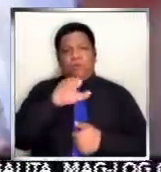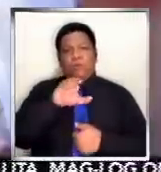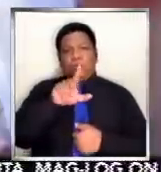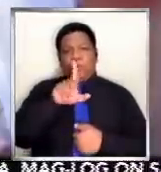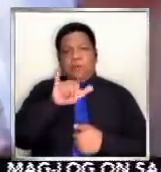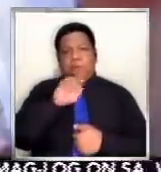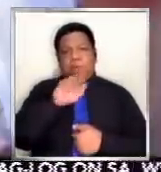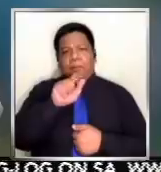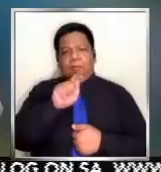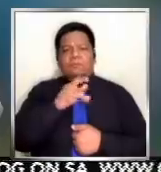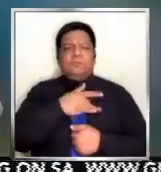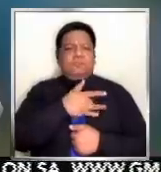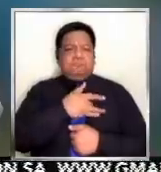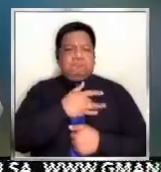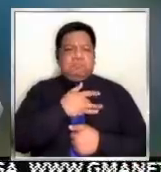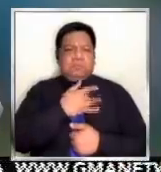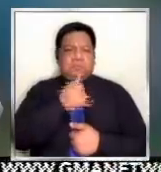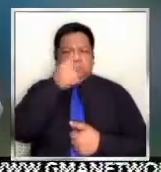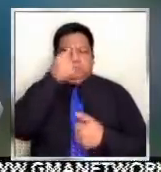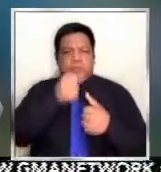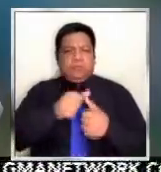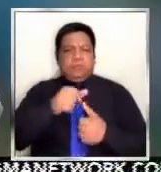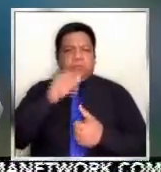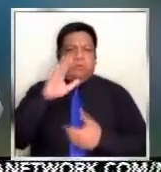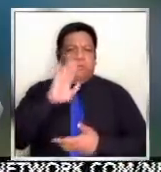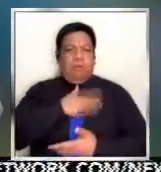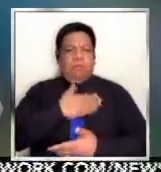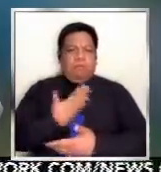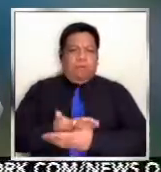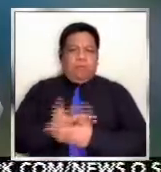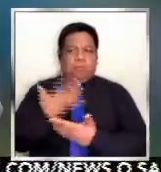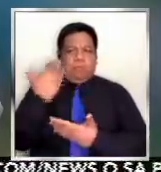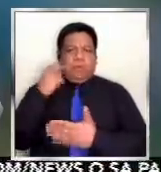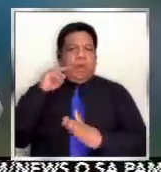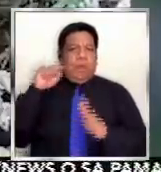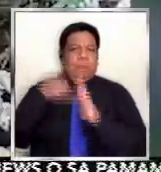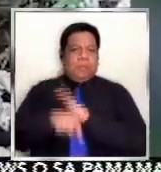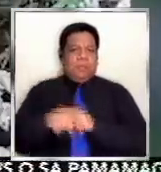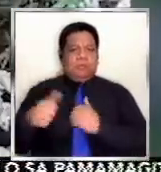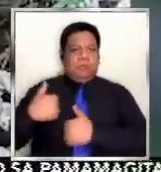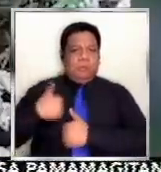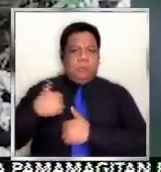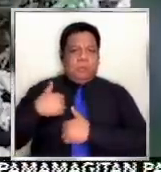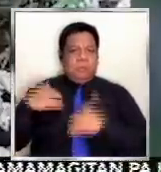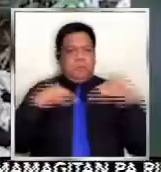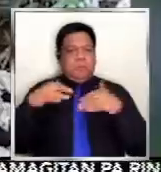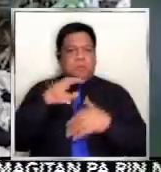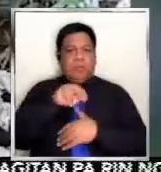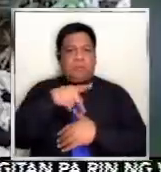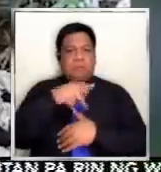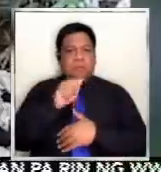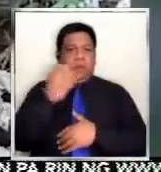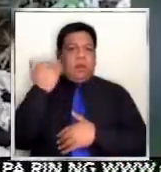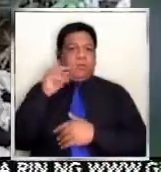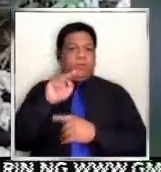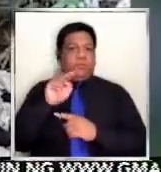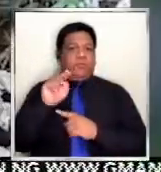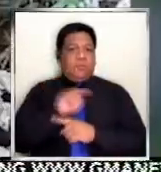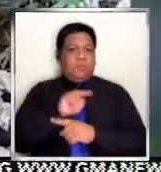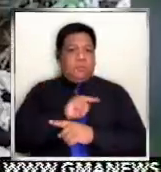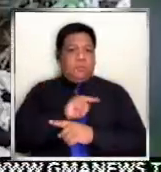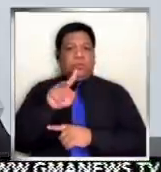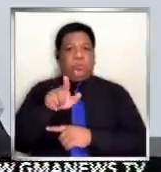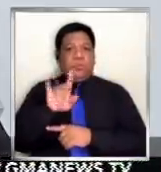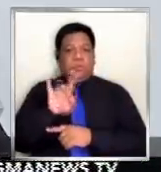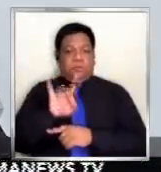anak niyang si Jeveline na napatay sa engkwentro ng militar at New People's Army sa Surigao noong November 28. Mahal ko ang aking